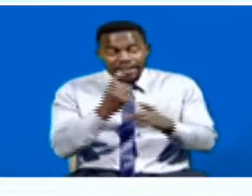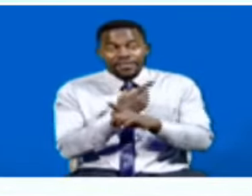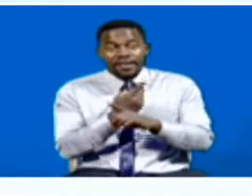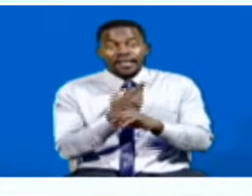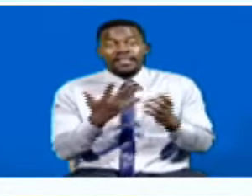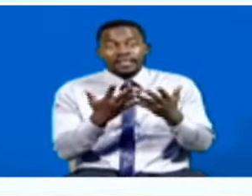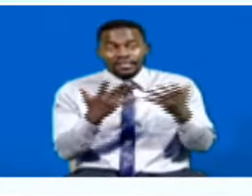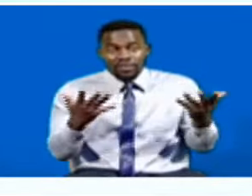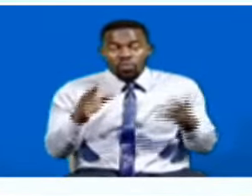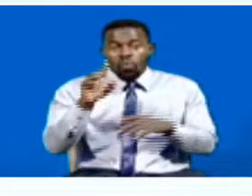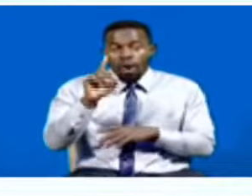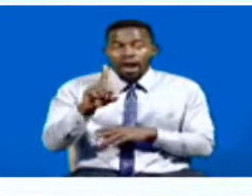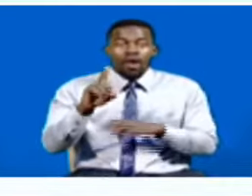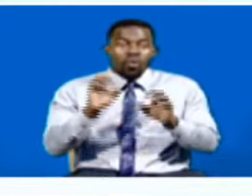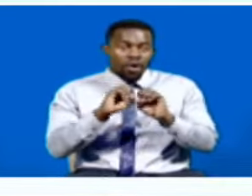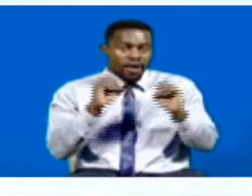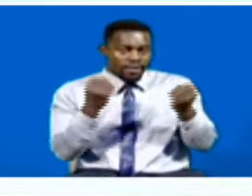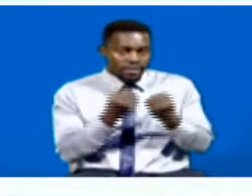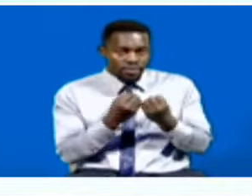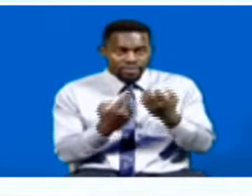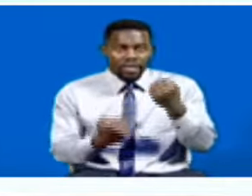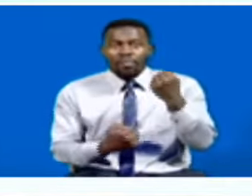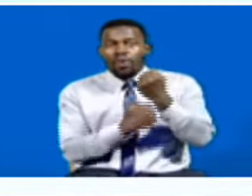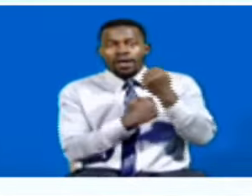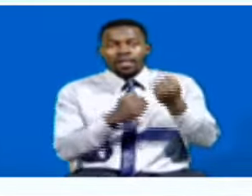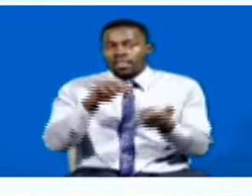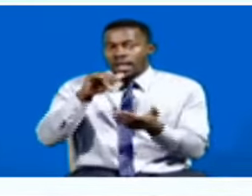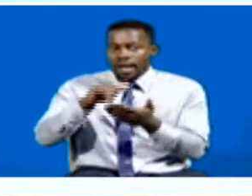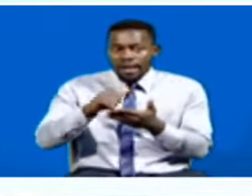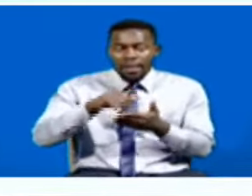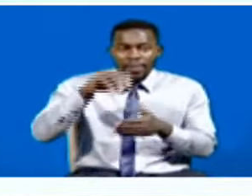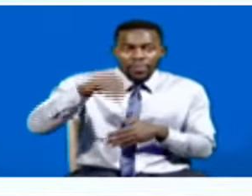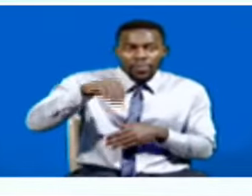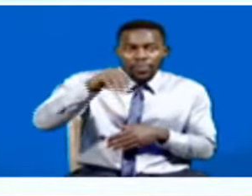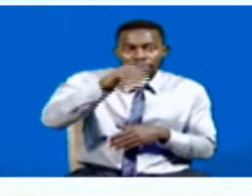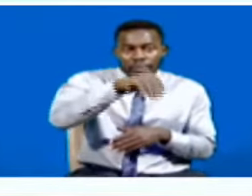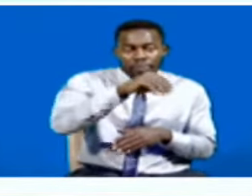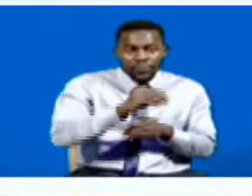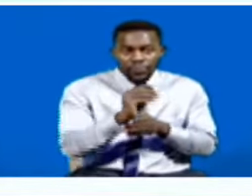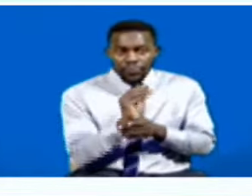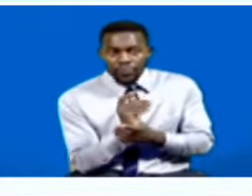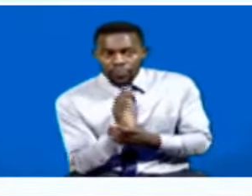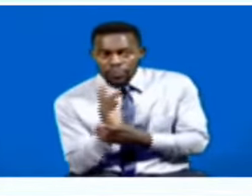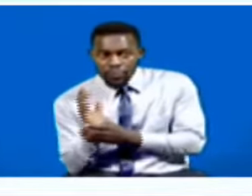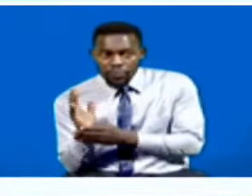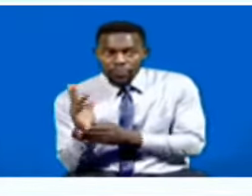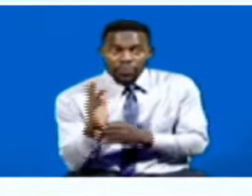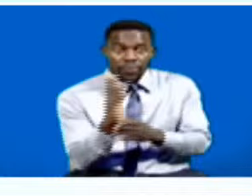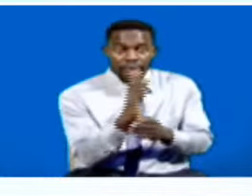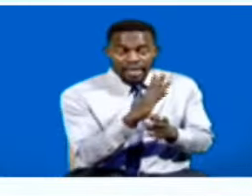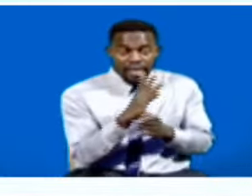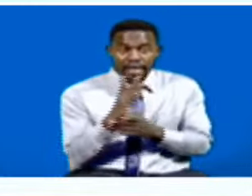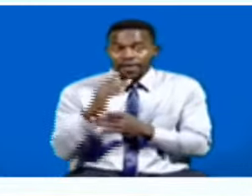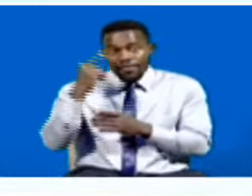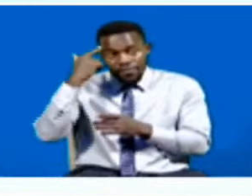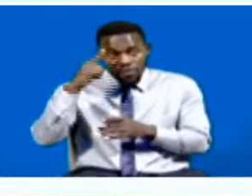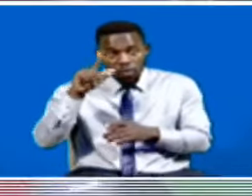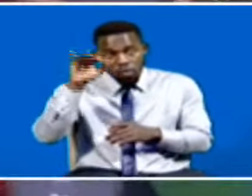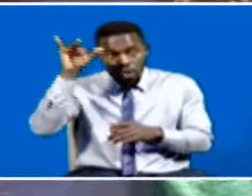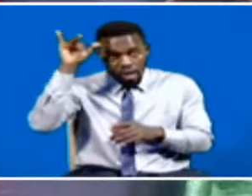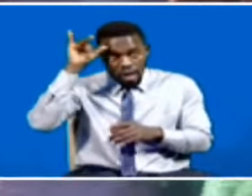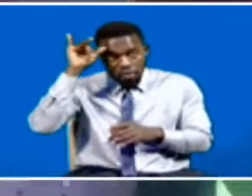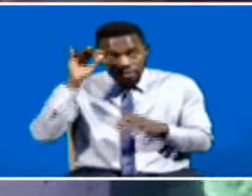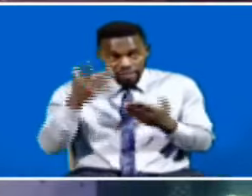jina Just Dig It. Mradi huo wa upanzi wa nyasi ukijiri wakati jamii ya wafugaji haijasazwa na makali